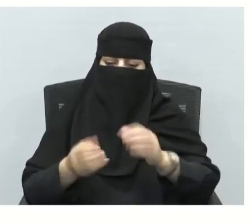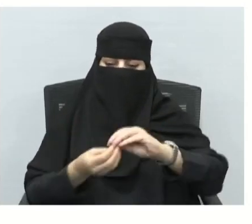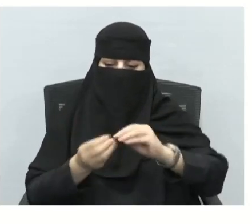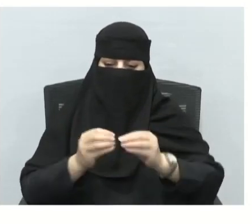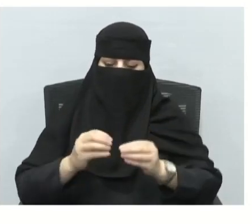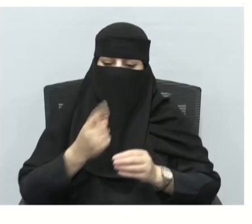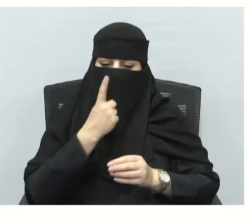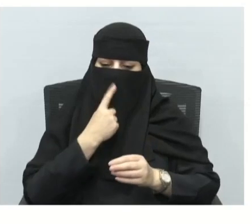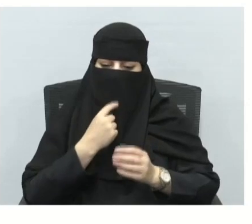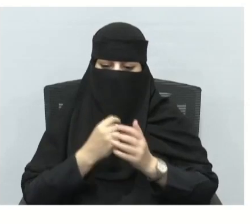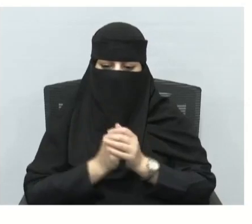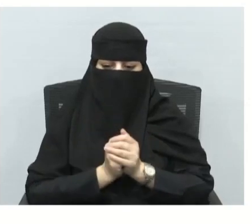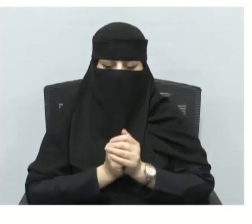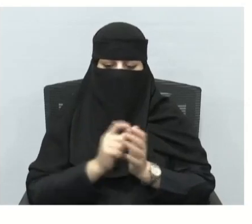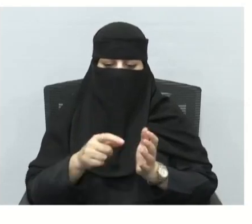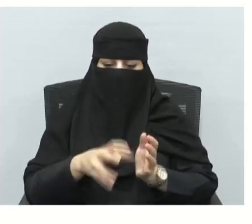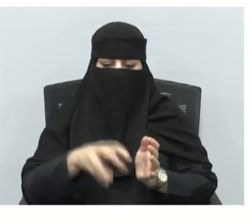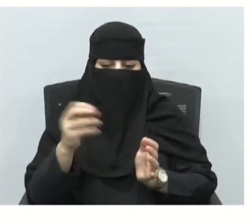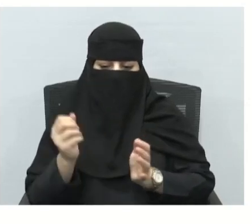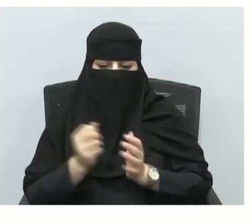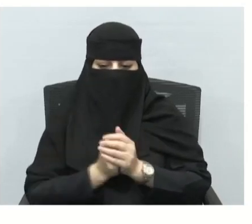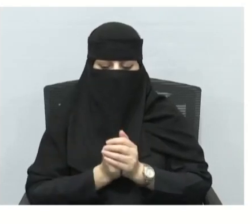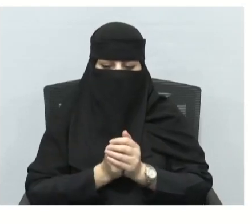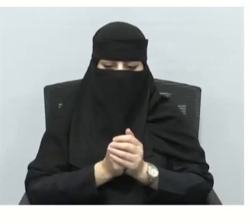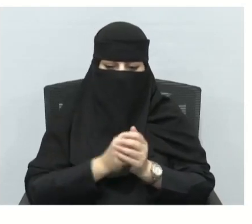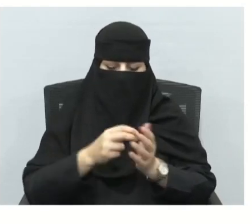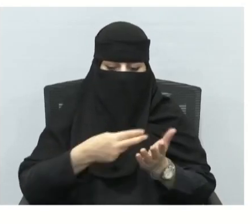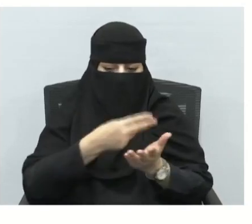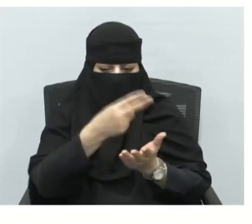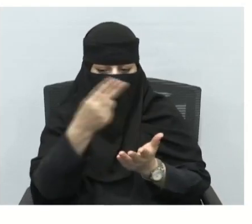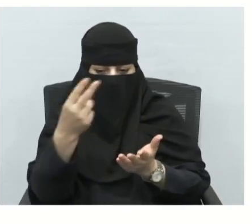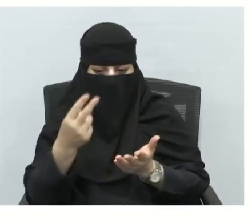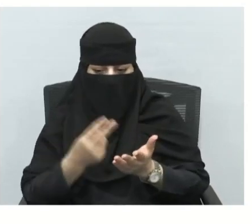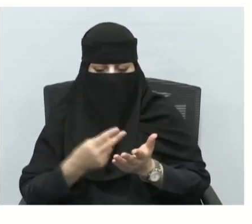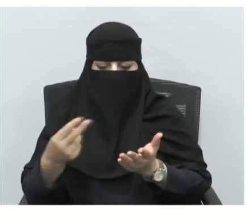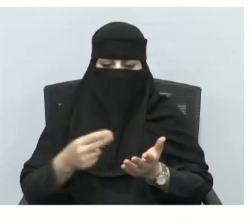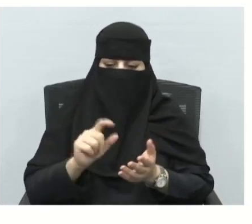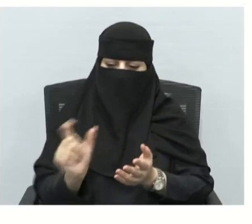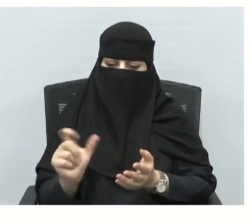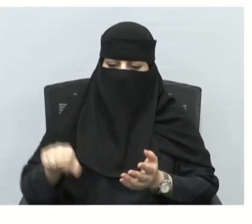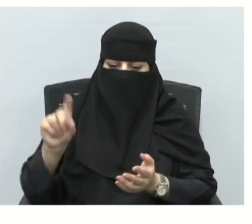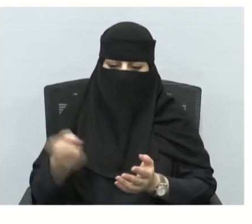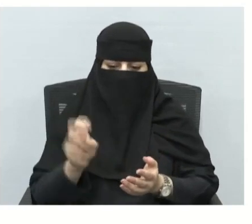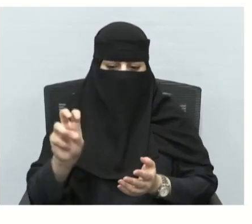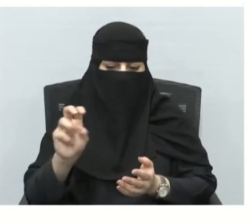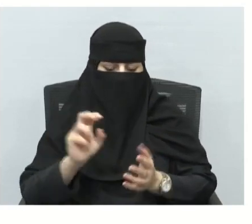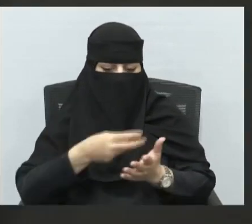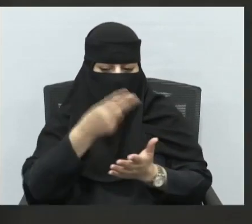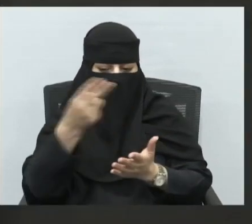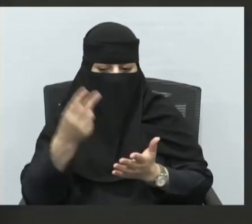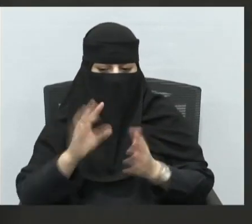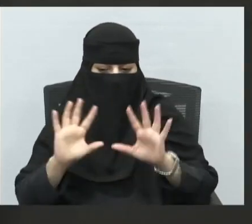ممتاز اذا لديها رسمه ان نورا ترسم ماذا ترسم